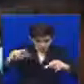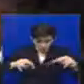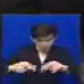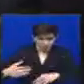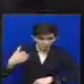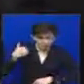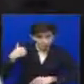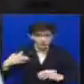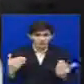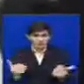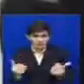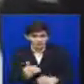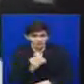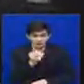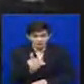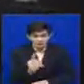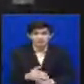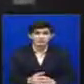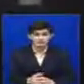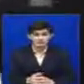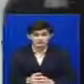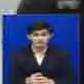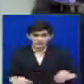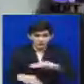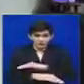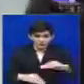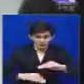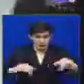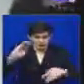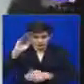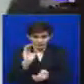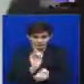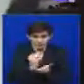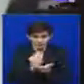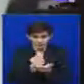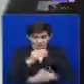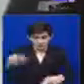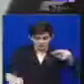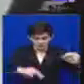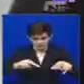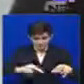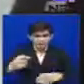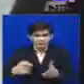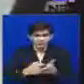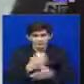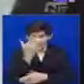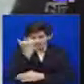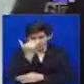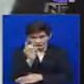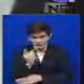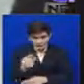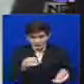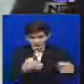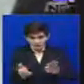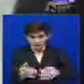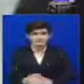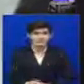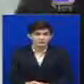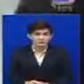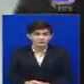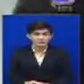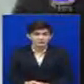ปท.เนี่ยเข้าสำนักงานพิสูจน์หลักฐานเนี่ยของตำรวจเนี่ยเข้าไปดูนะครับว่าสาเหตุที่แท้จริงมันคืออะไร